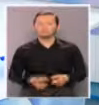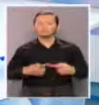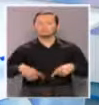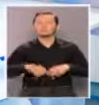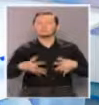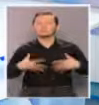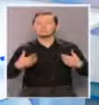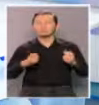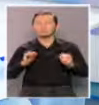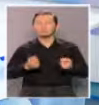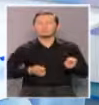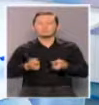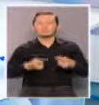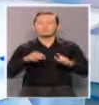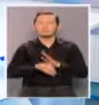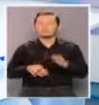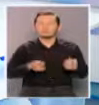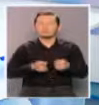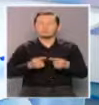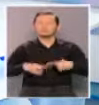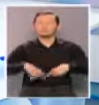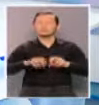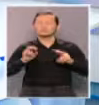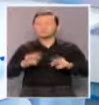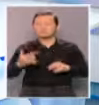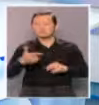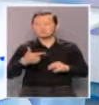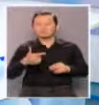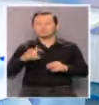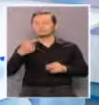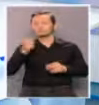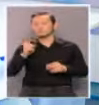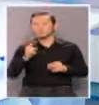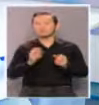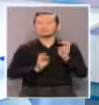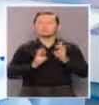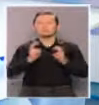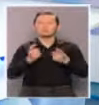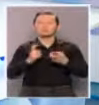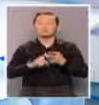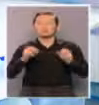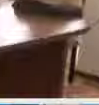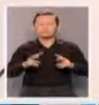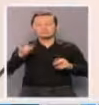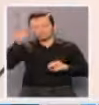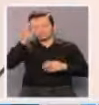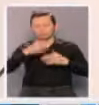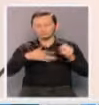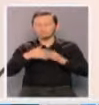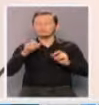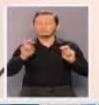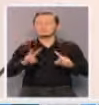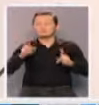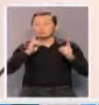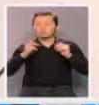Қоғамдық денсаулық сақтау қызметіндегі жаңа технологиялар. Бүгін Атырау мұнай және газ университетінде осындай тақырыпта ғылыми практикалық конференция